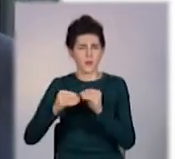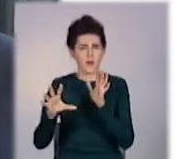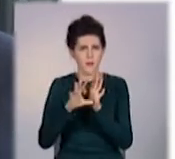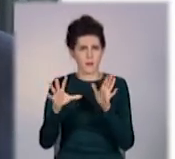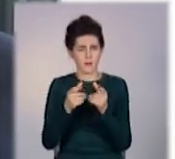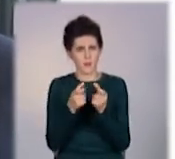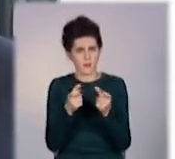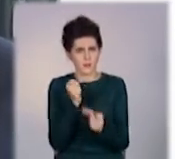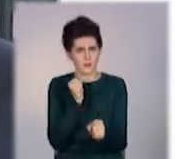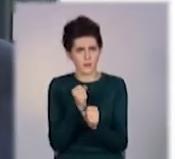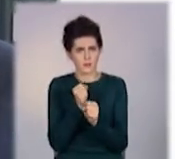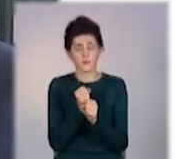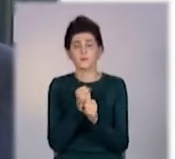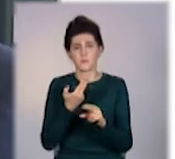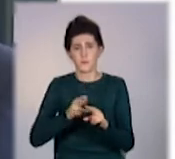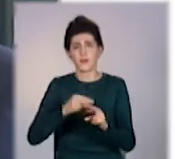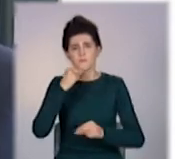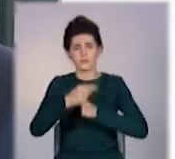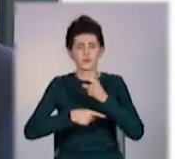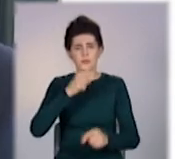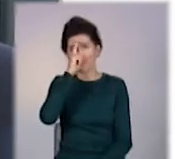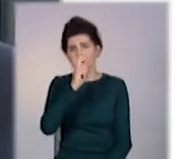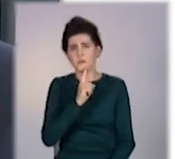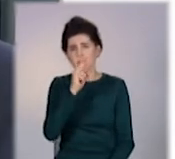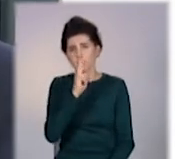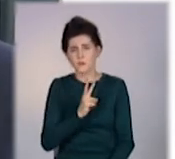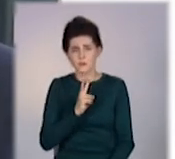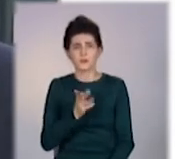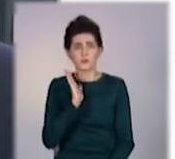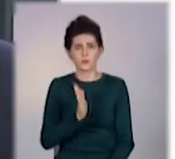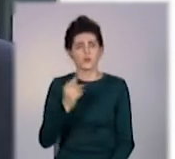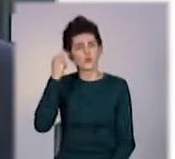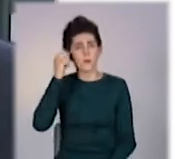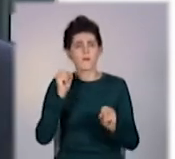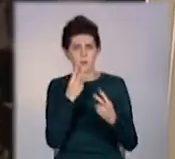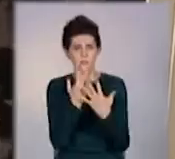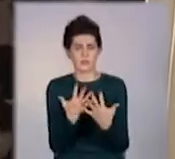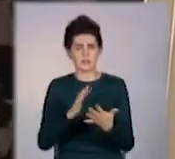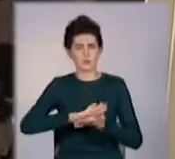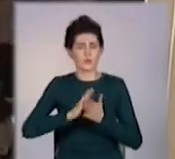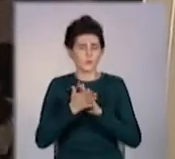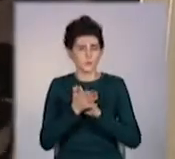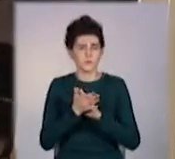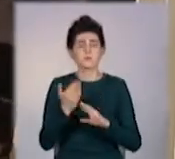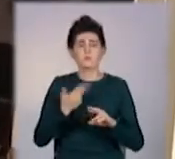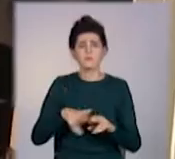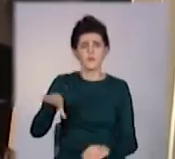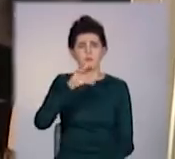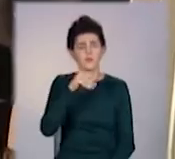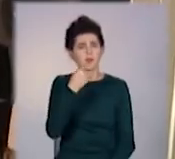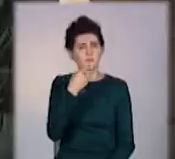білета. І буквально через місяць-два ця ситуація стане зрозуміла для всіх. Чиновники стверджують,